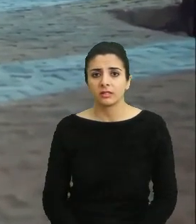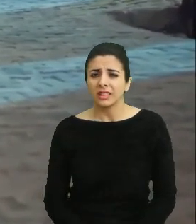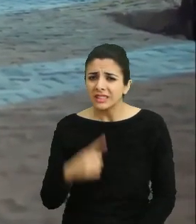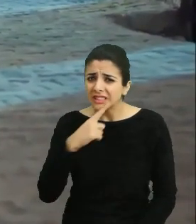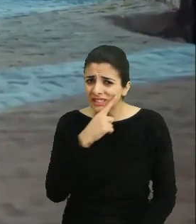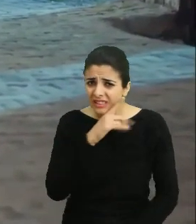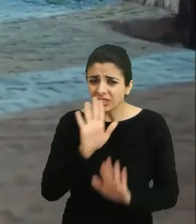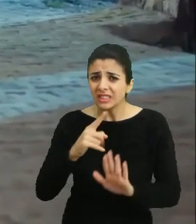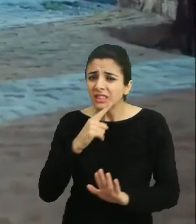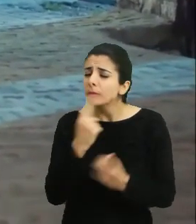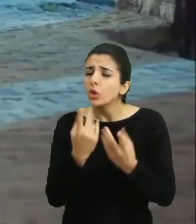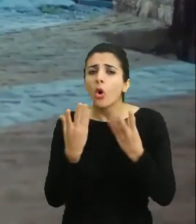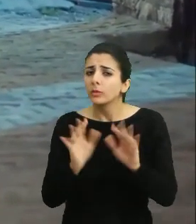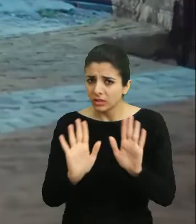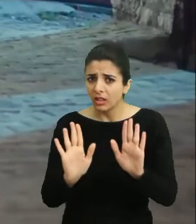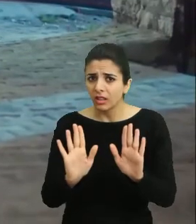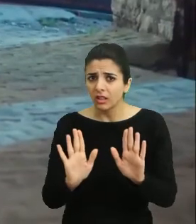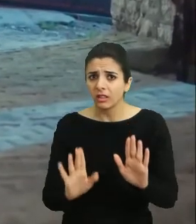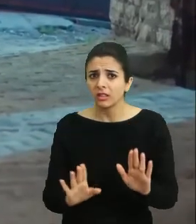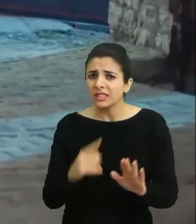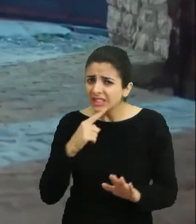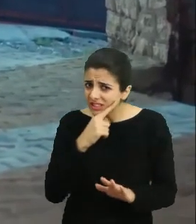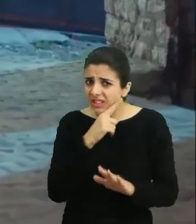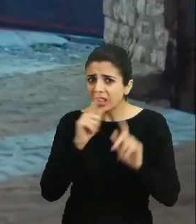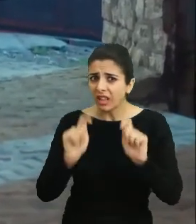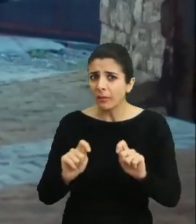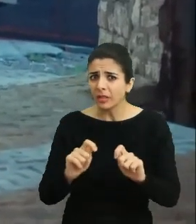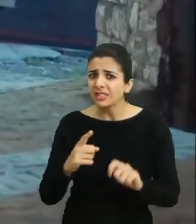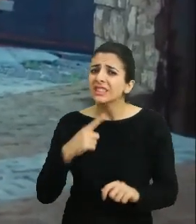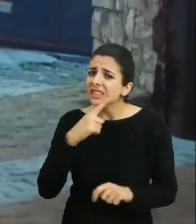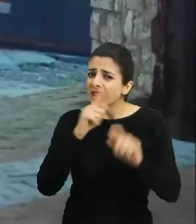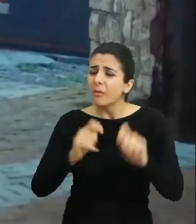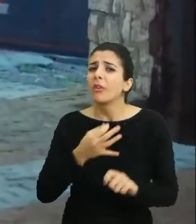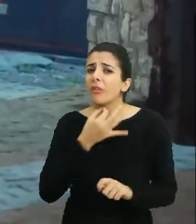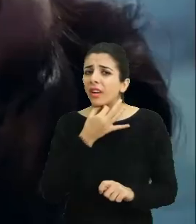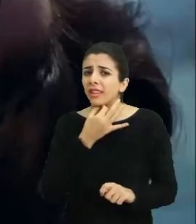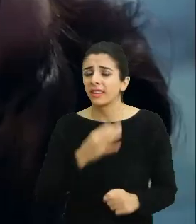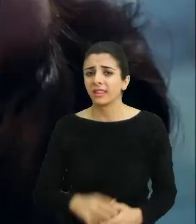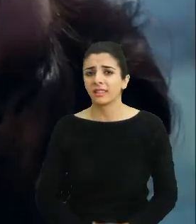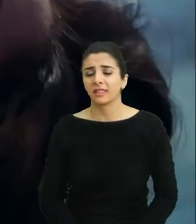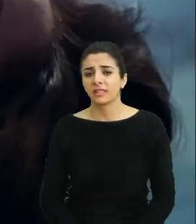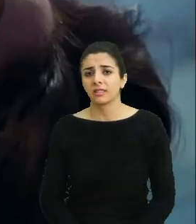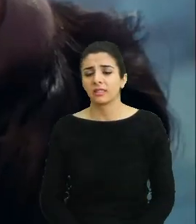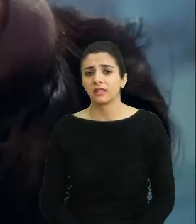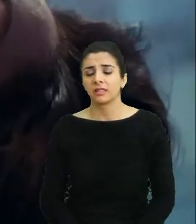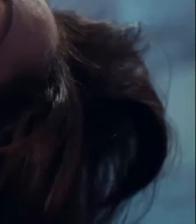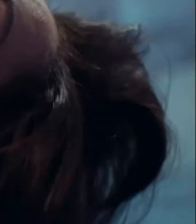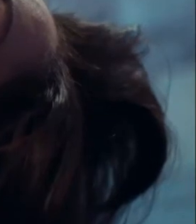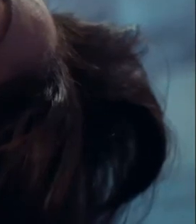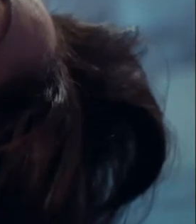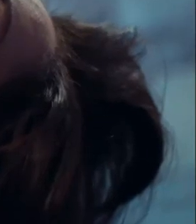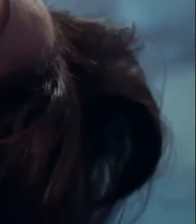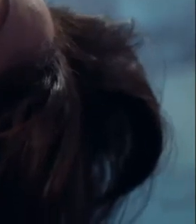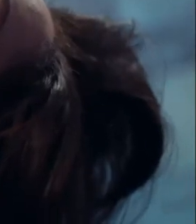Dayan. Dayan bir şey olmayacak. Dayan. Dayan hocam. Süleyman yanlarına yöneldi. Zehra'nın